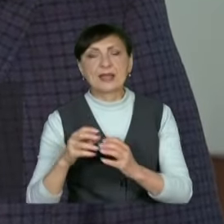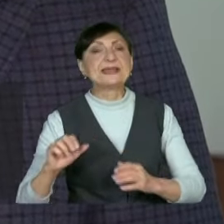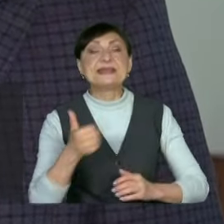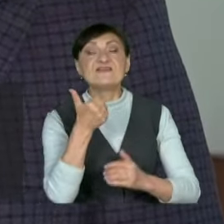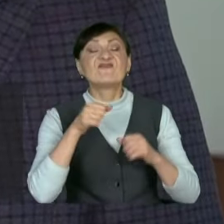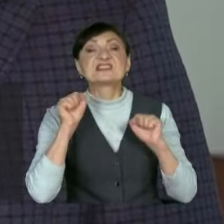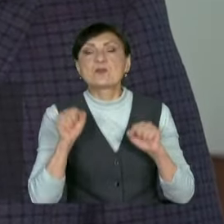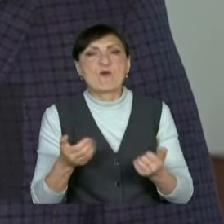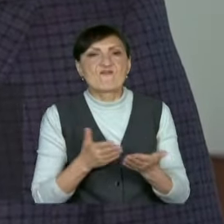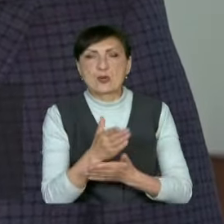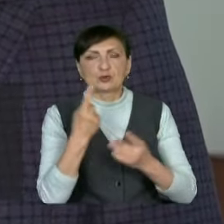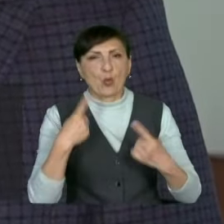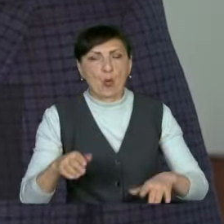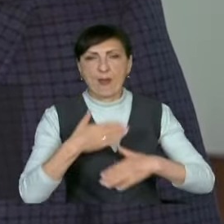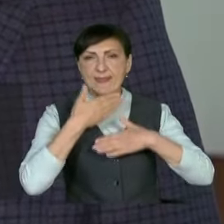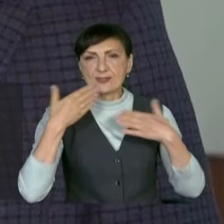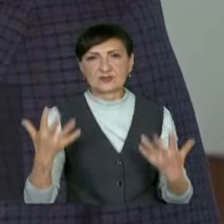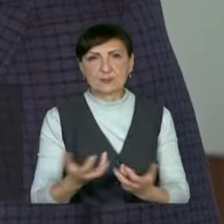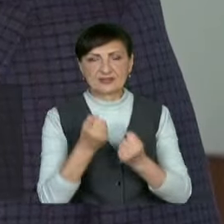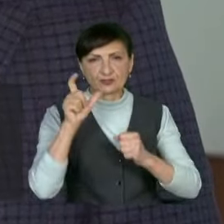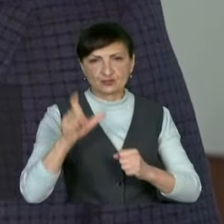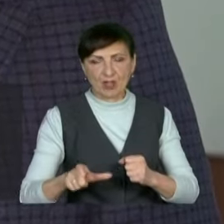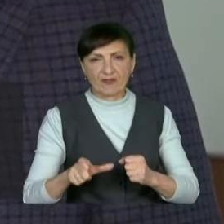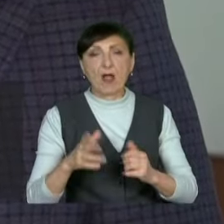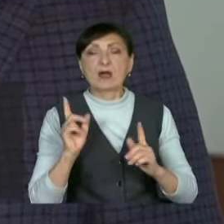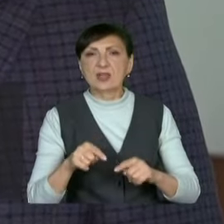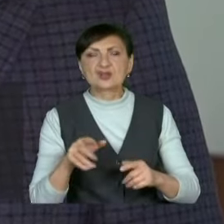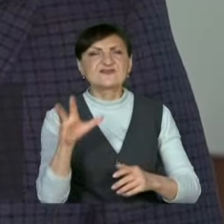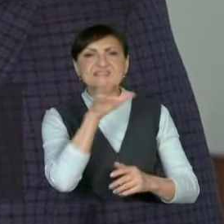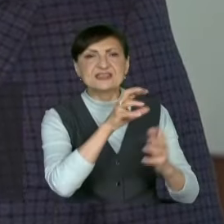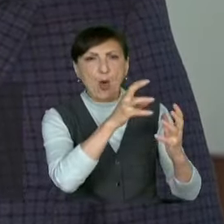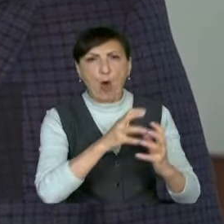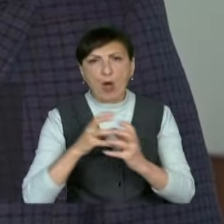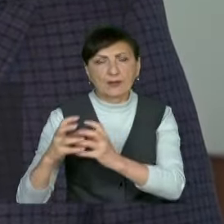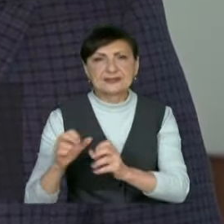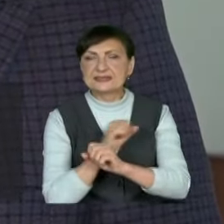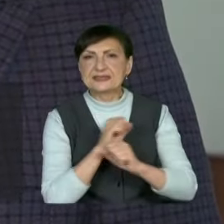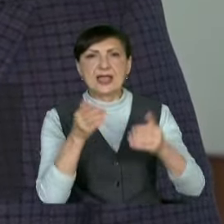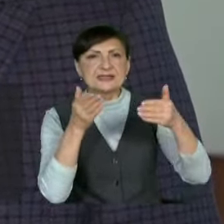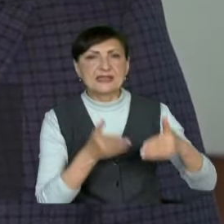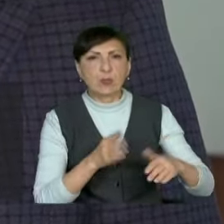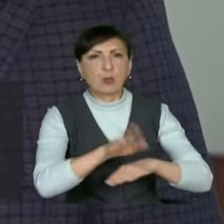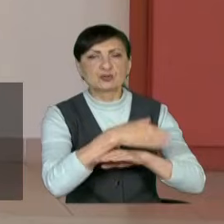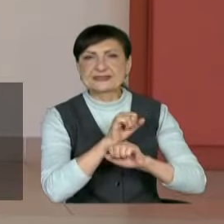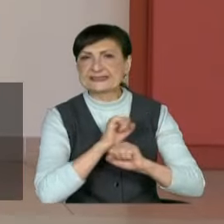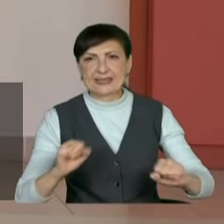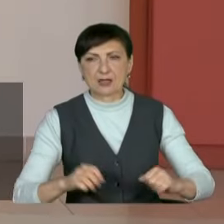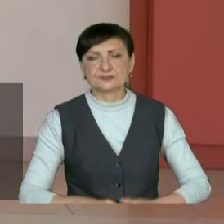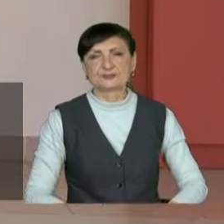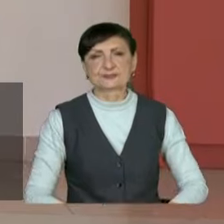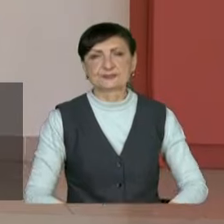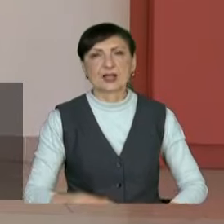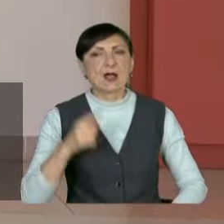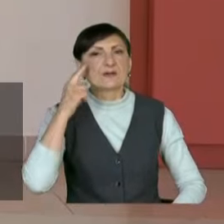единственно возможным выходом спасения жизни человека, а также нельзя изымать все органы, чтобы тело не оставалось пустым. В